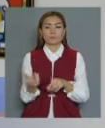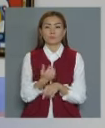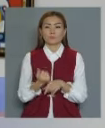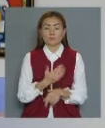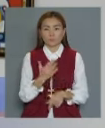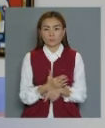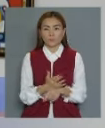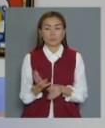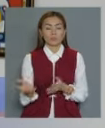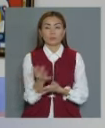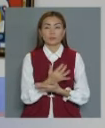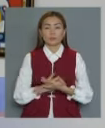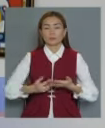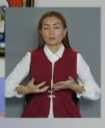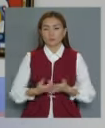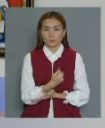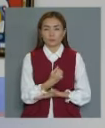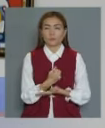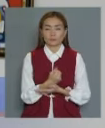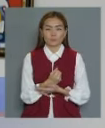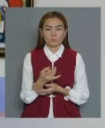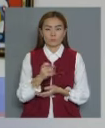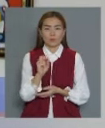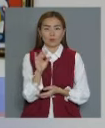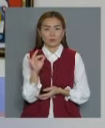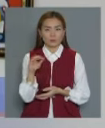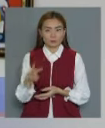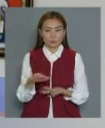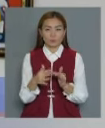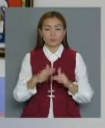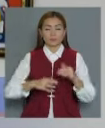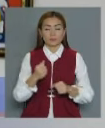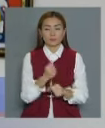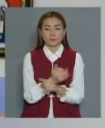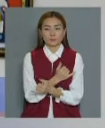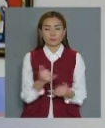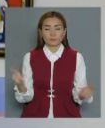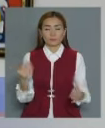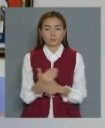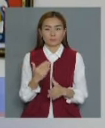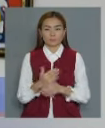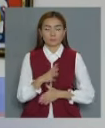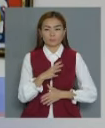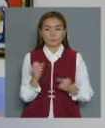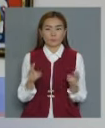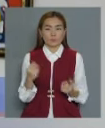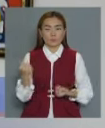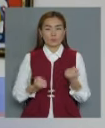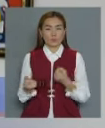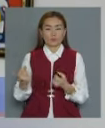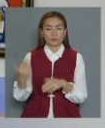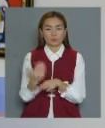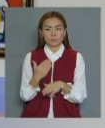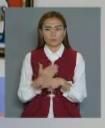алдық. Жиын терім науқаны сәтті аяқтауға аудан әкімі ауыл шаруашылығы бөлімі ықпалдасып арнайы көлікпен